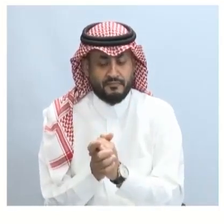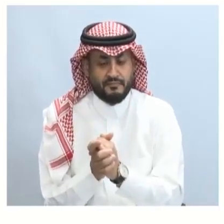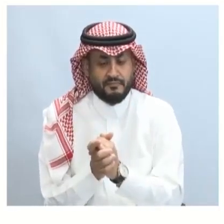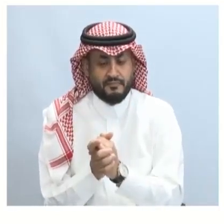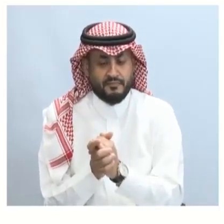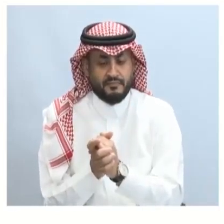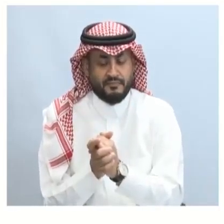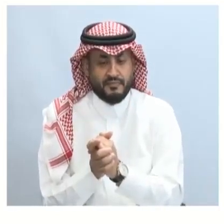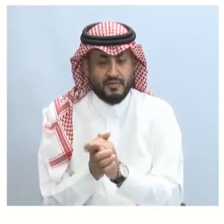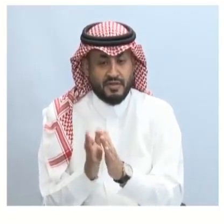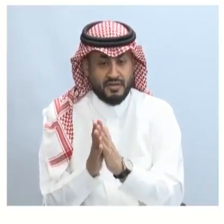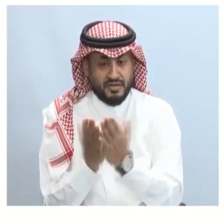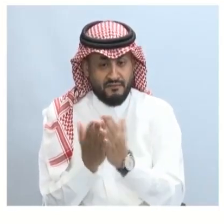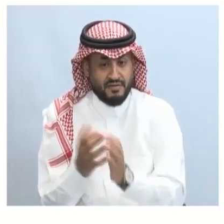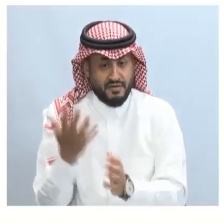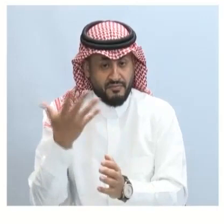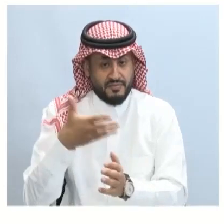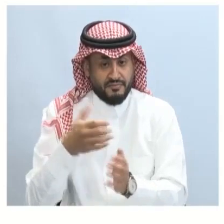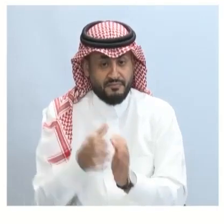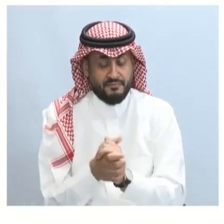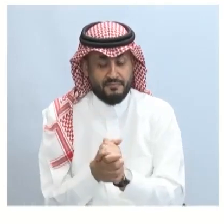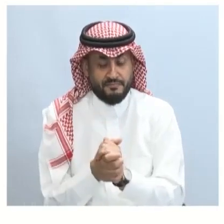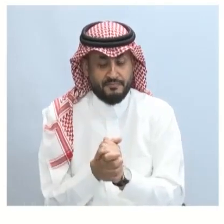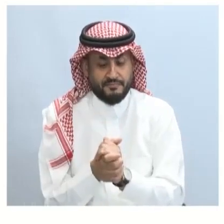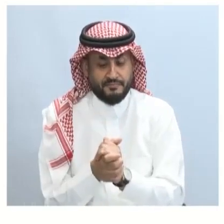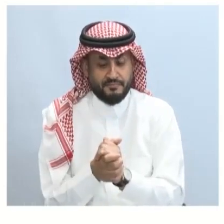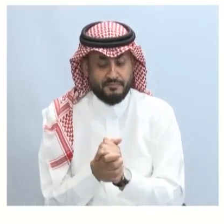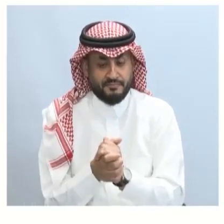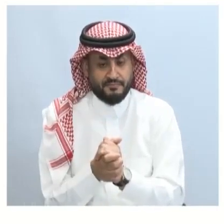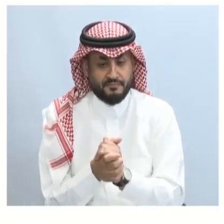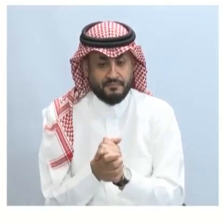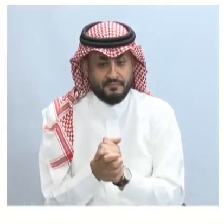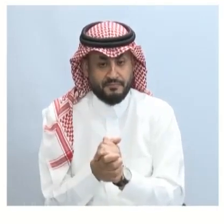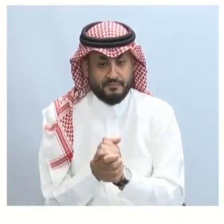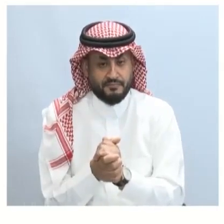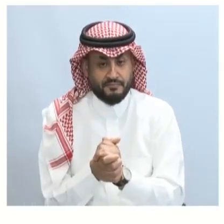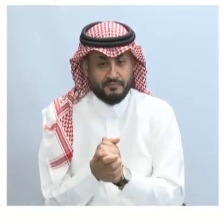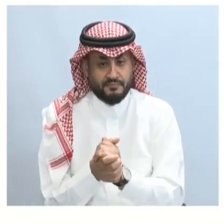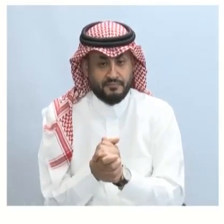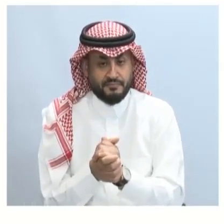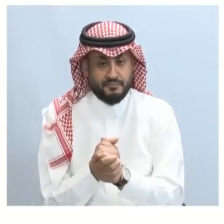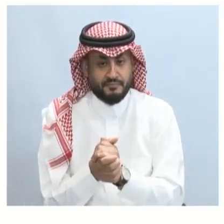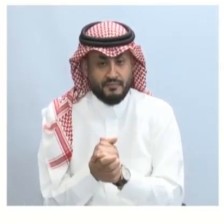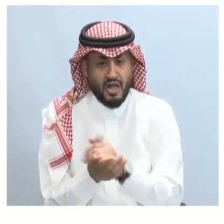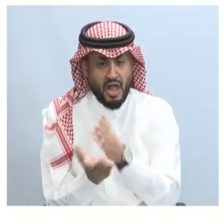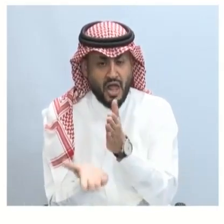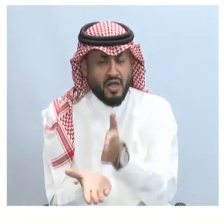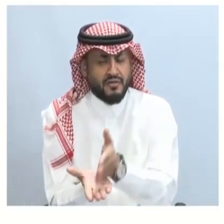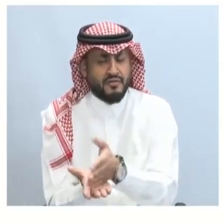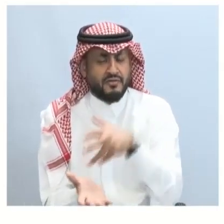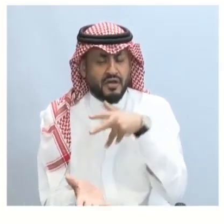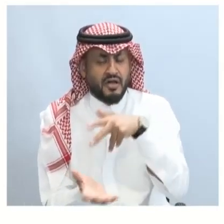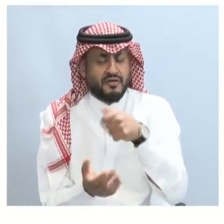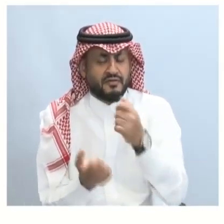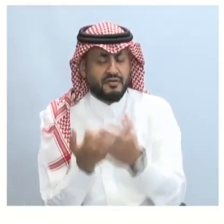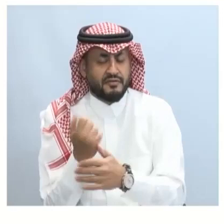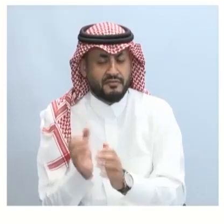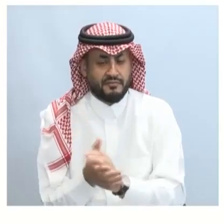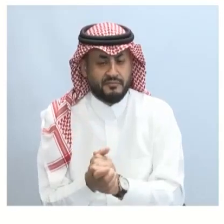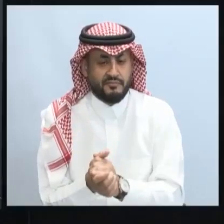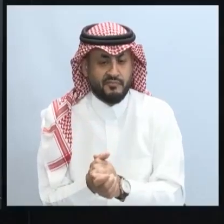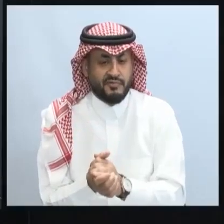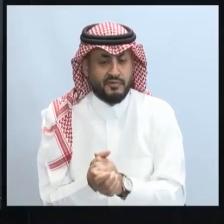في صفحه 50 هديه صلى الله عليه وسلم في الطهاره النبي صلى الله عليه